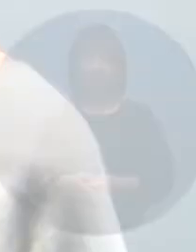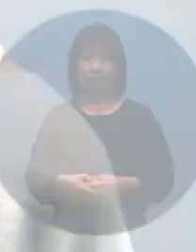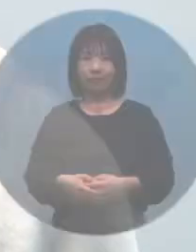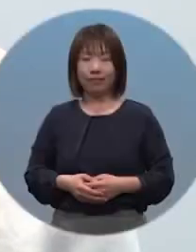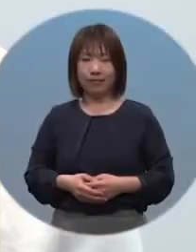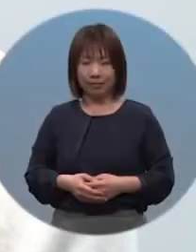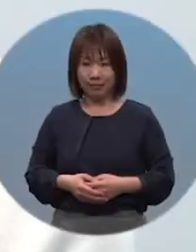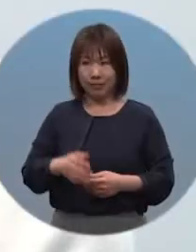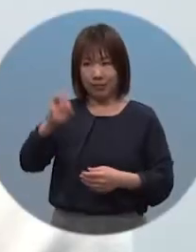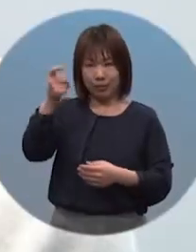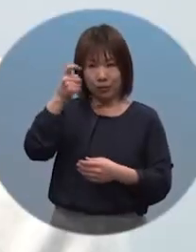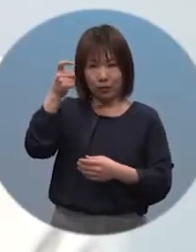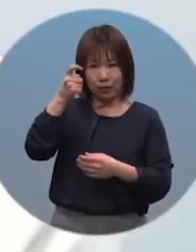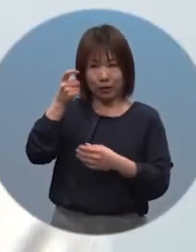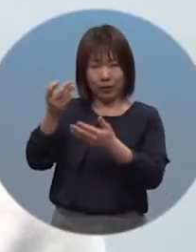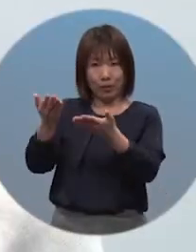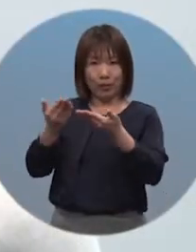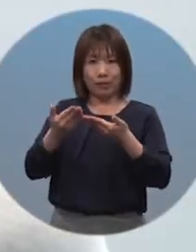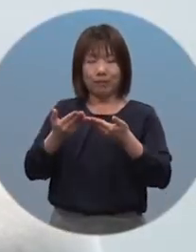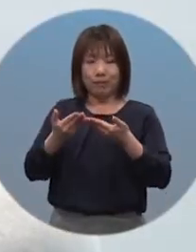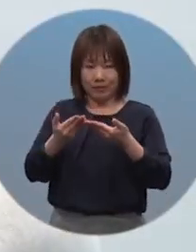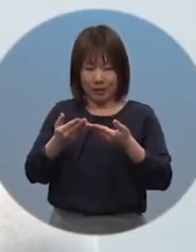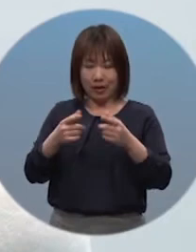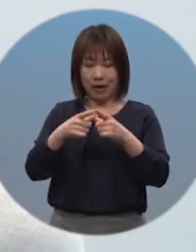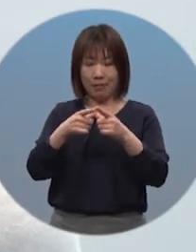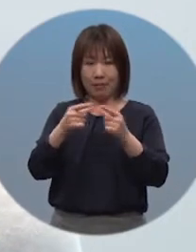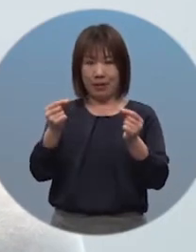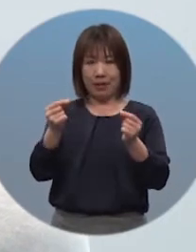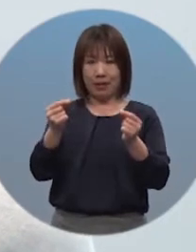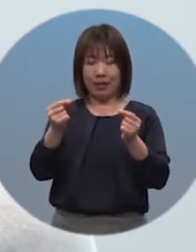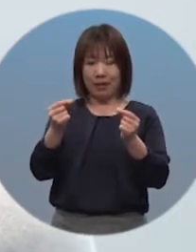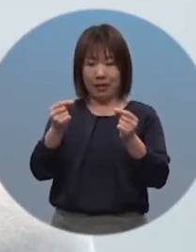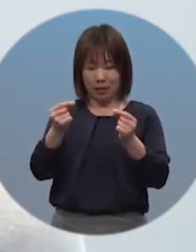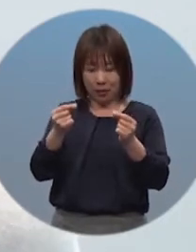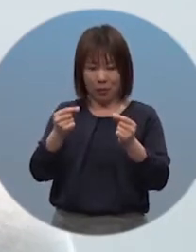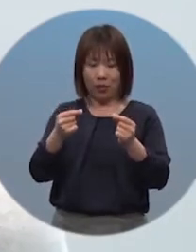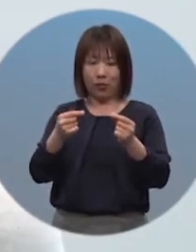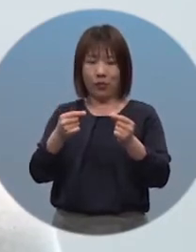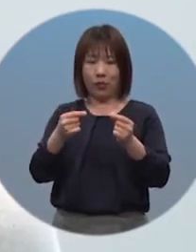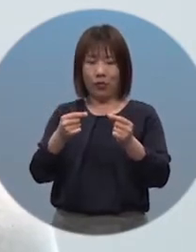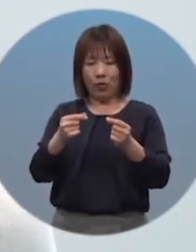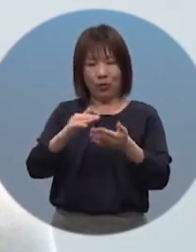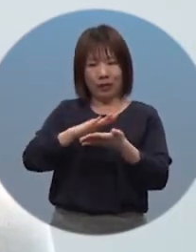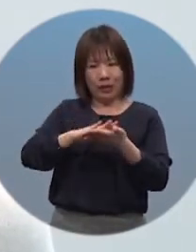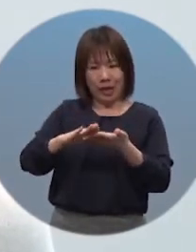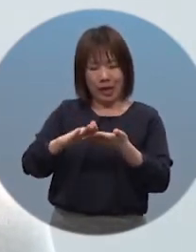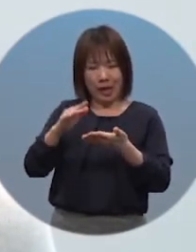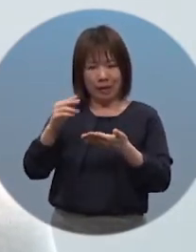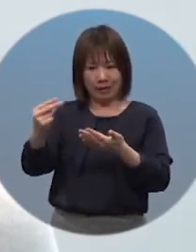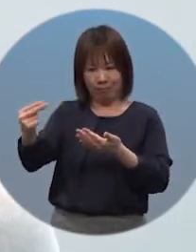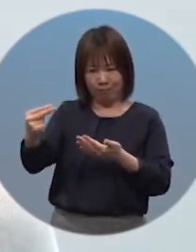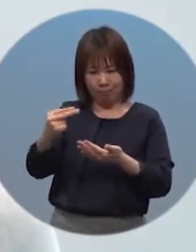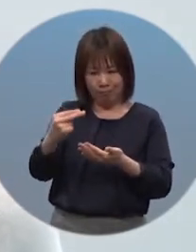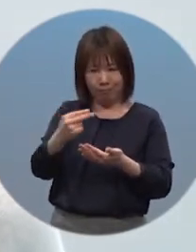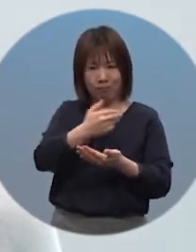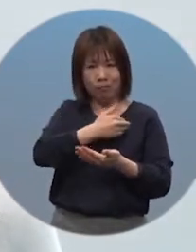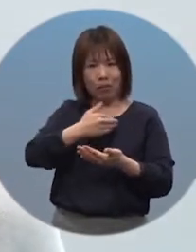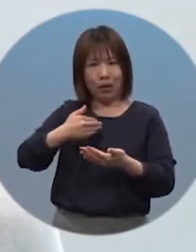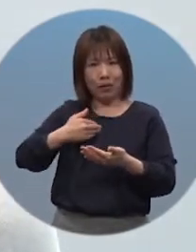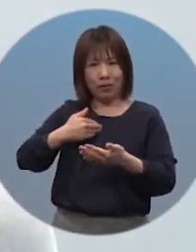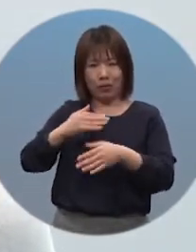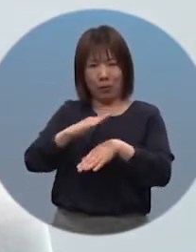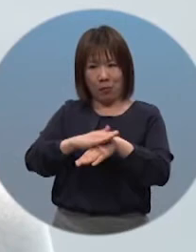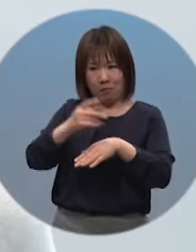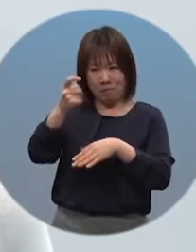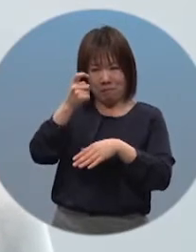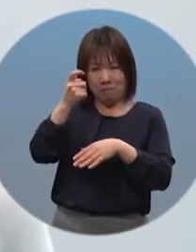全然ギアの歯の流れとかを美しく見せるあ地方